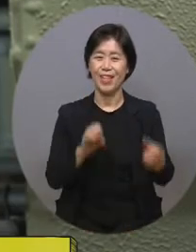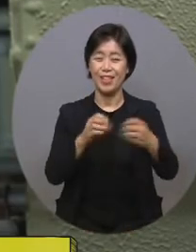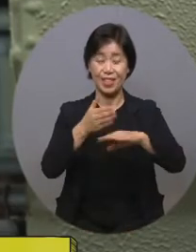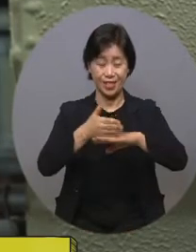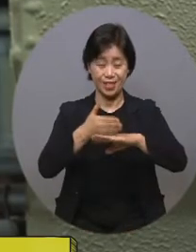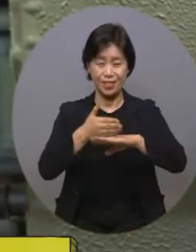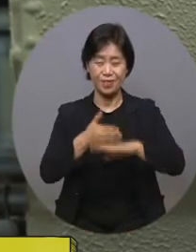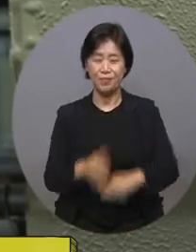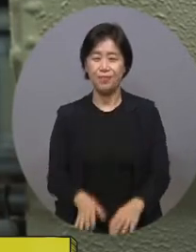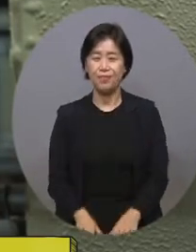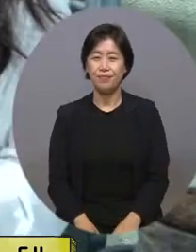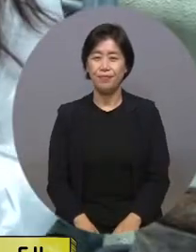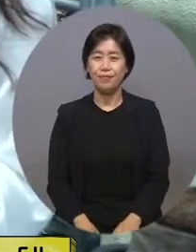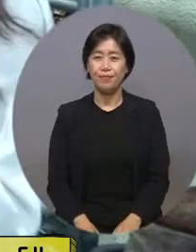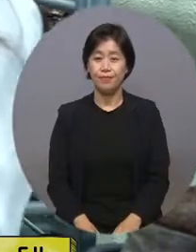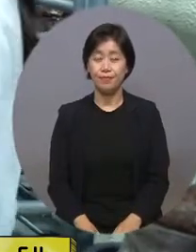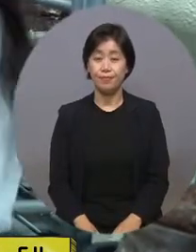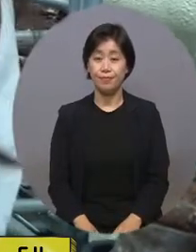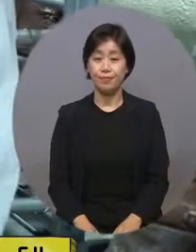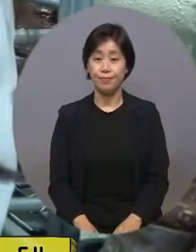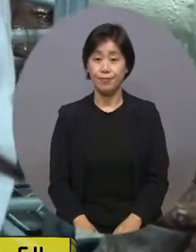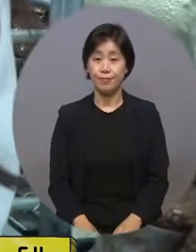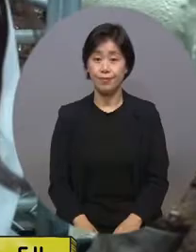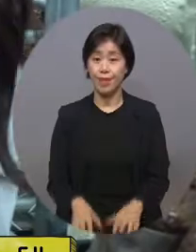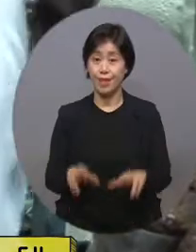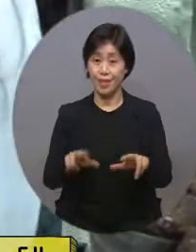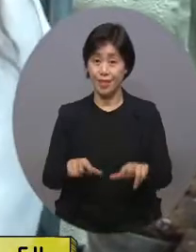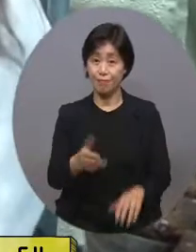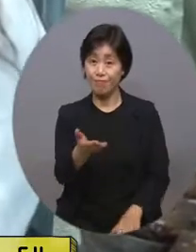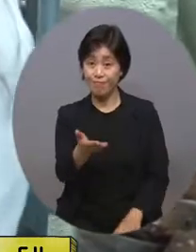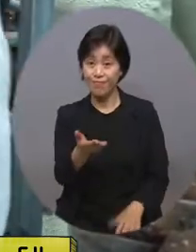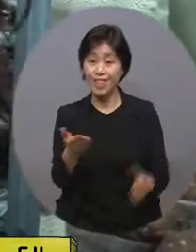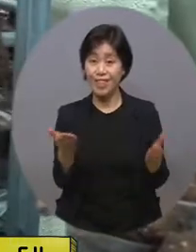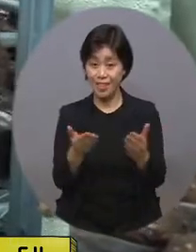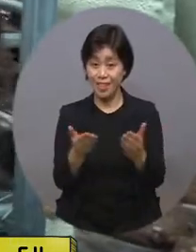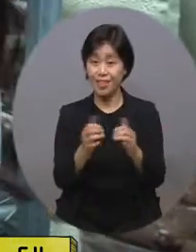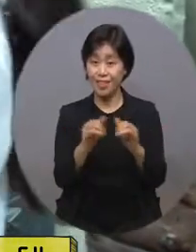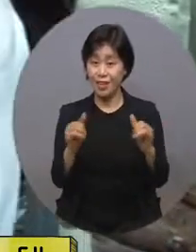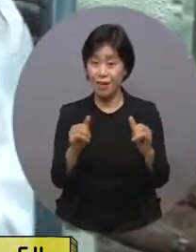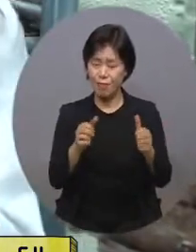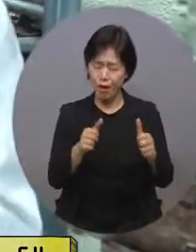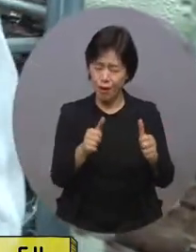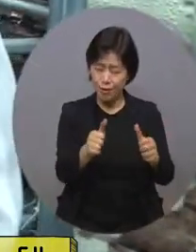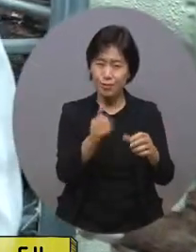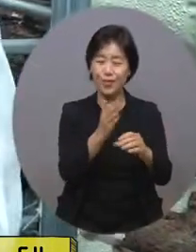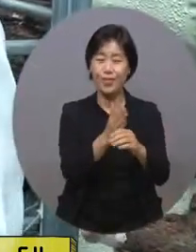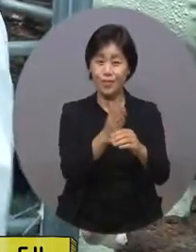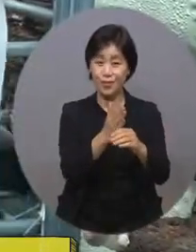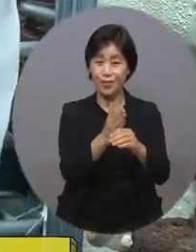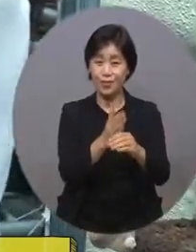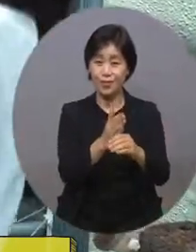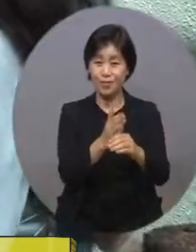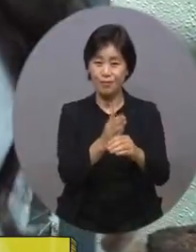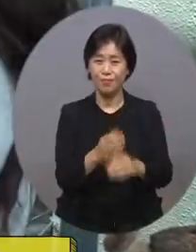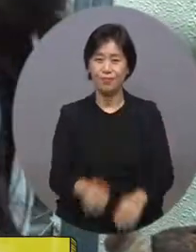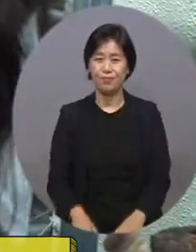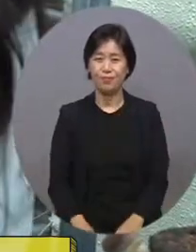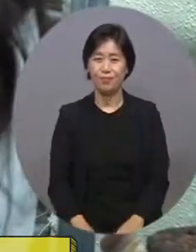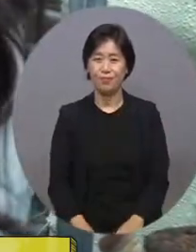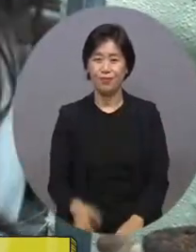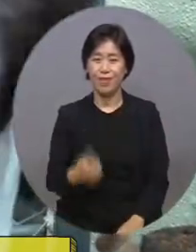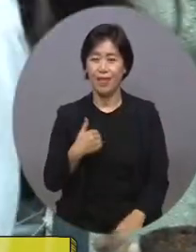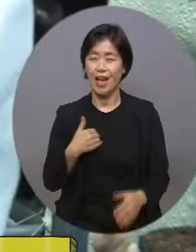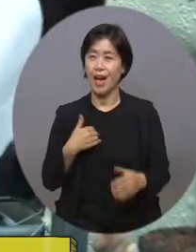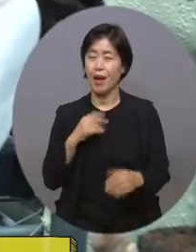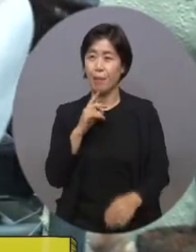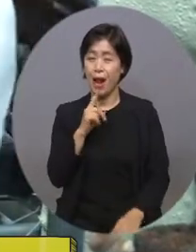감사합니다. 네, 감사합니다. 네, 그러면 지금 직원분께서 일을 열심히 하고 계셨는데 제가 지금 말을 시작하니까